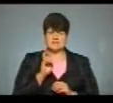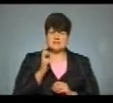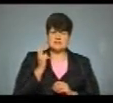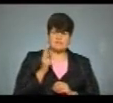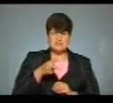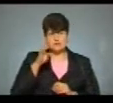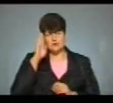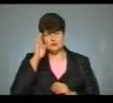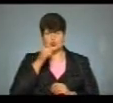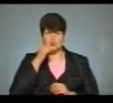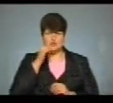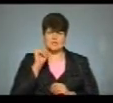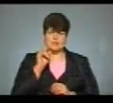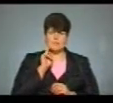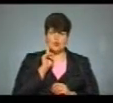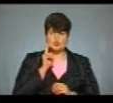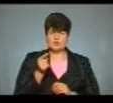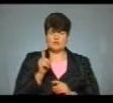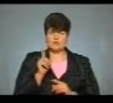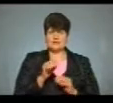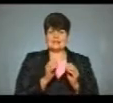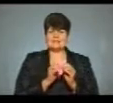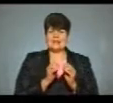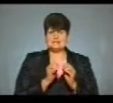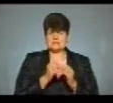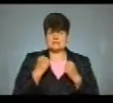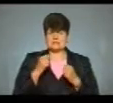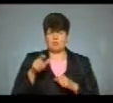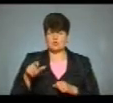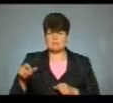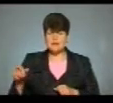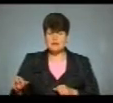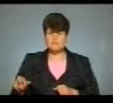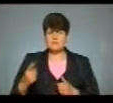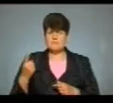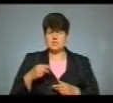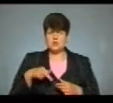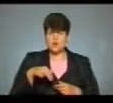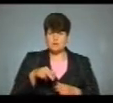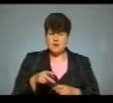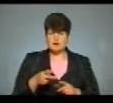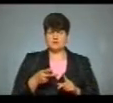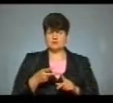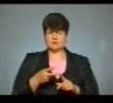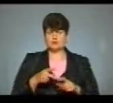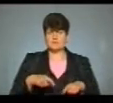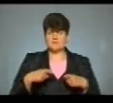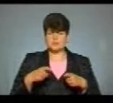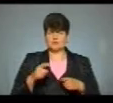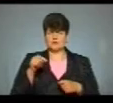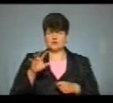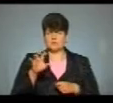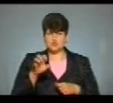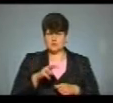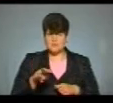хлопців, дорослі й молодь. З Тернополя поїхали 10 спортсменів. Перше змагання – ходьба, далі спортсмени бігтимуть 1500 метрів,